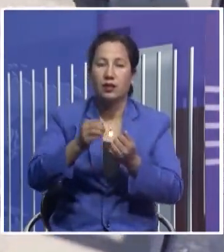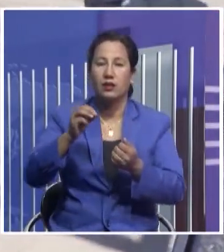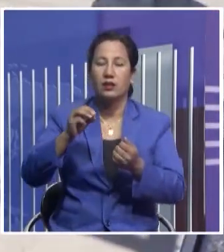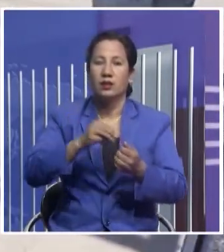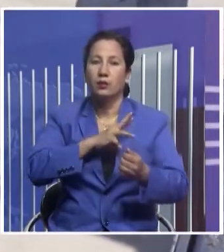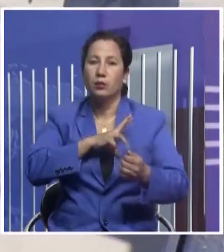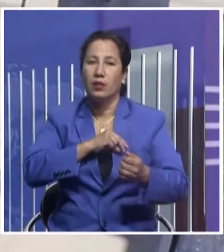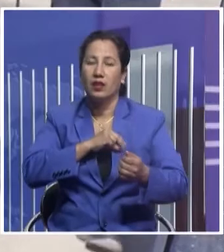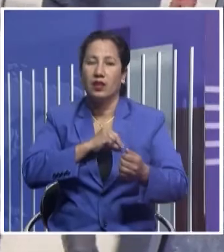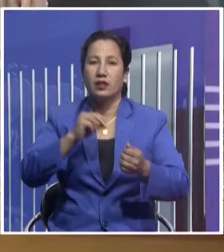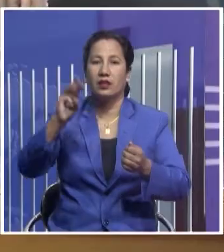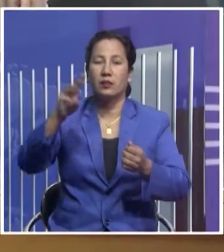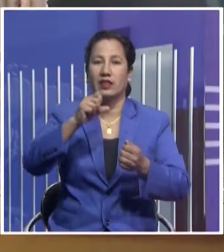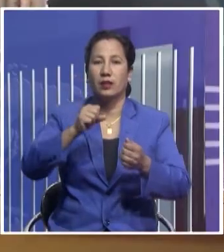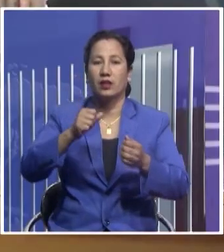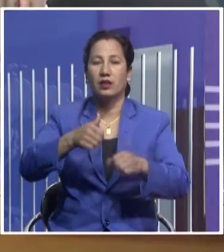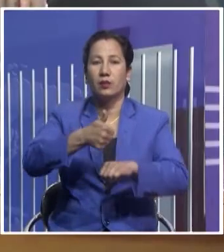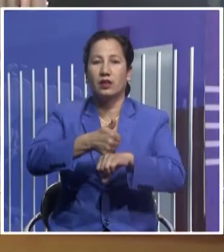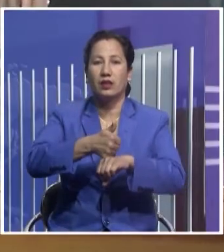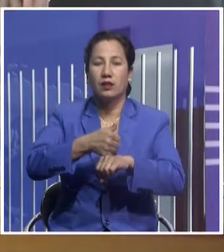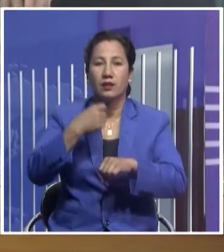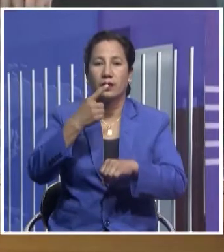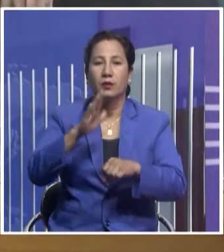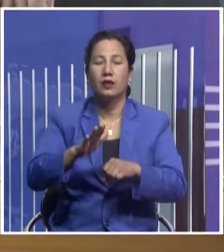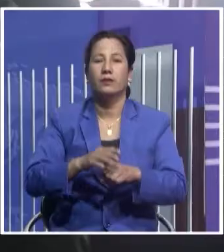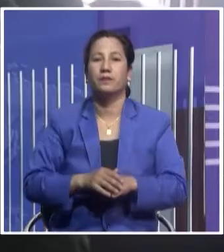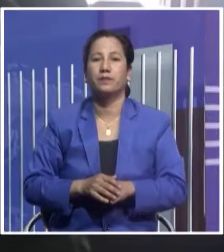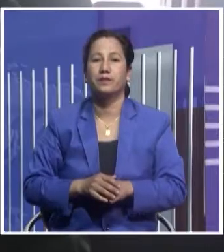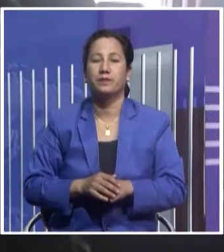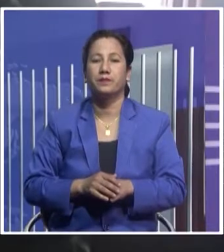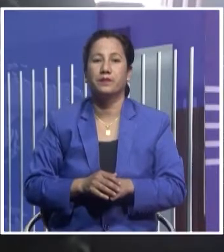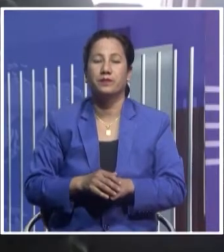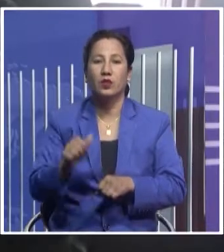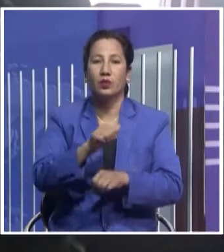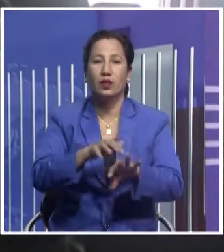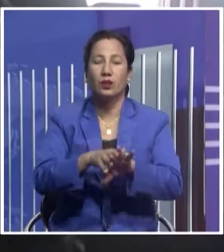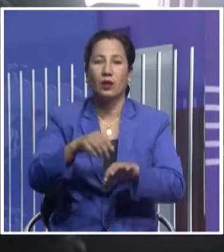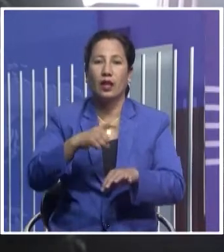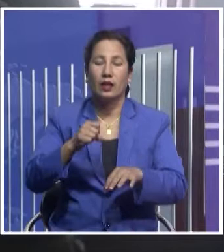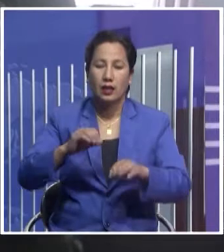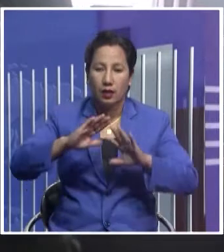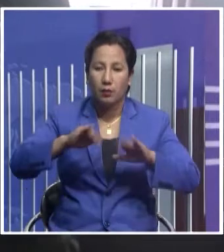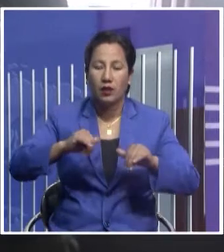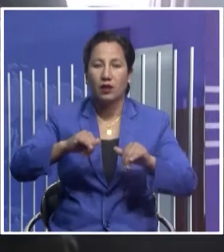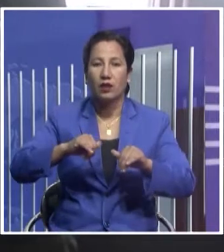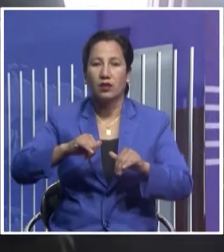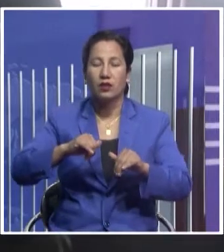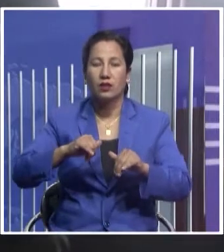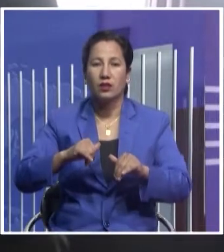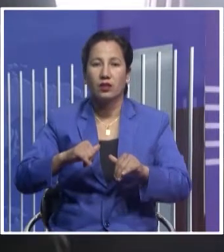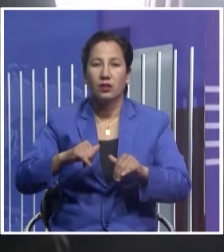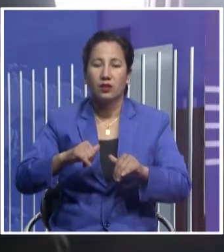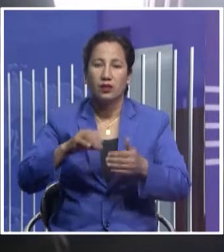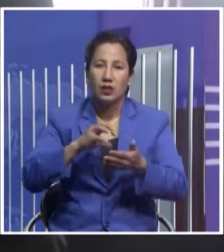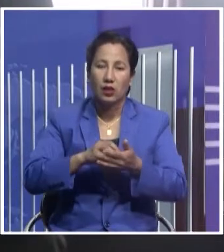माध्यमिक विद्यालयका प्रधानाध्यापक कृष्ण प्रसाद मरासिनीले बताउनुभयो। यिनीहरूको लागि चाहिँ एउटा छुट्टै स्ट्राटेजिक प्लान बनाएर